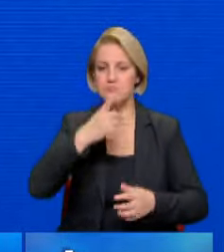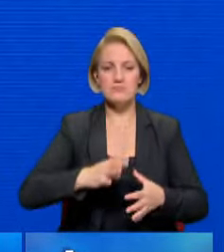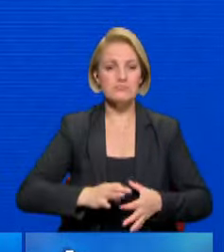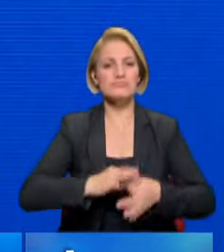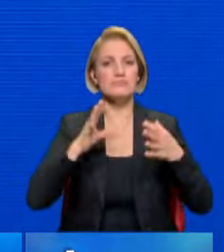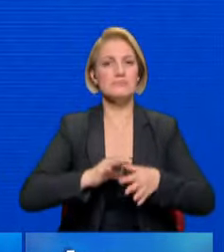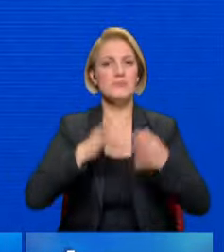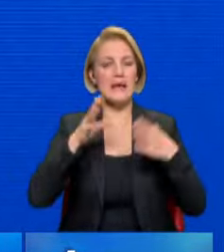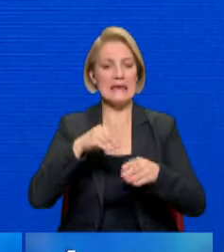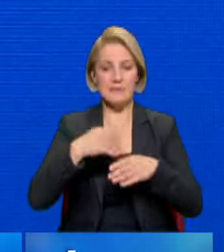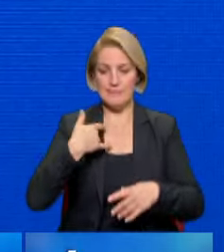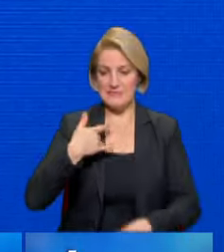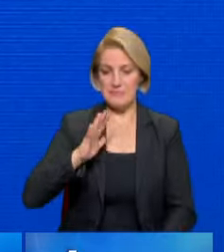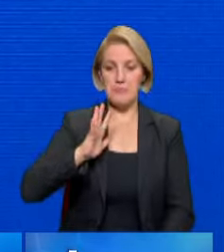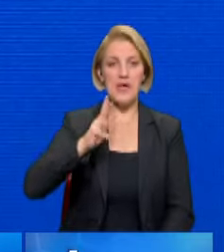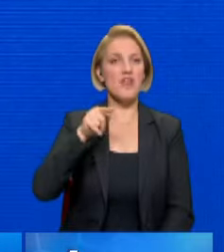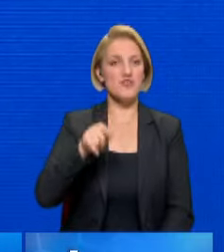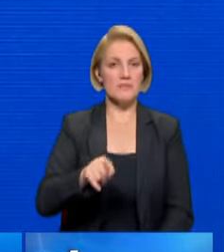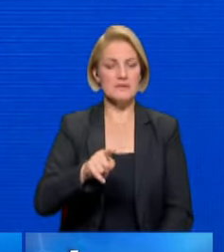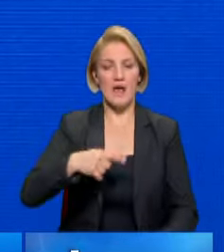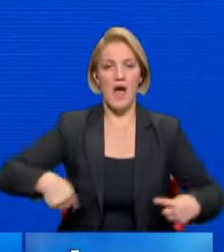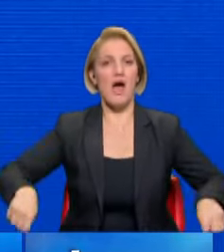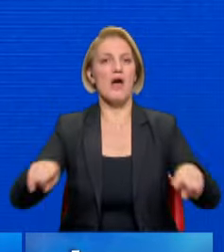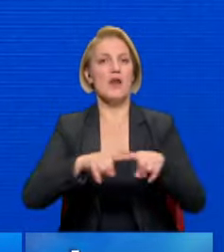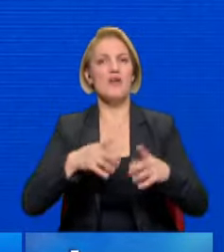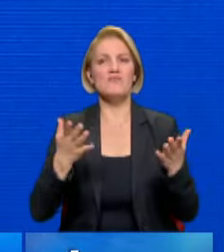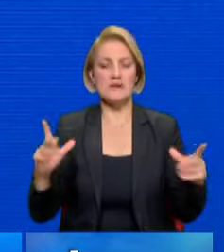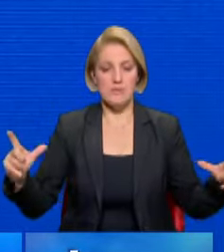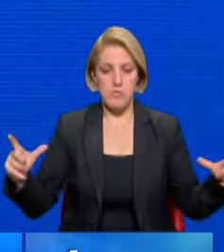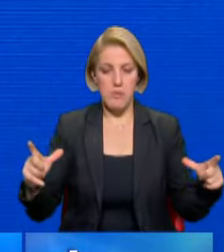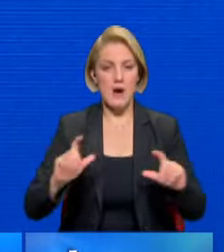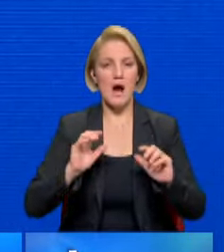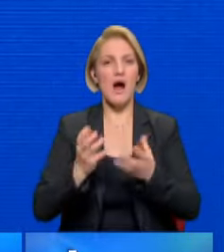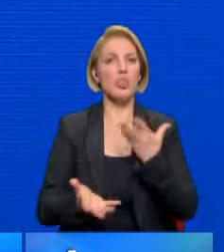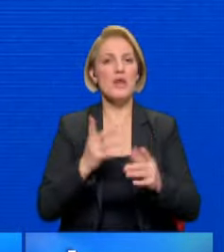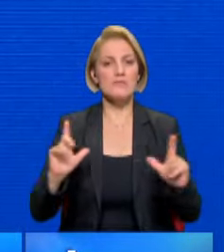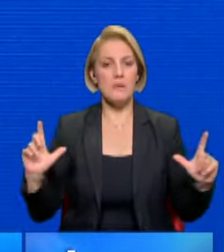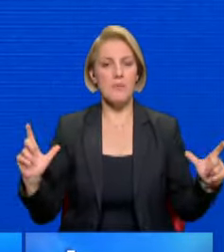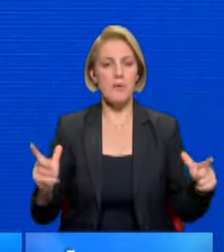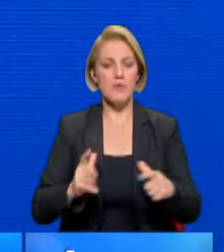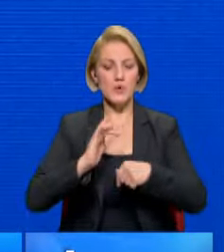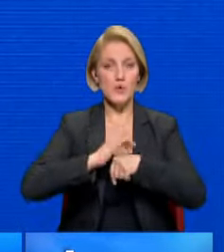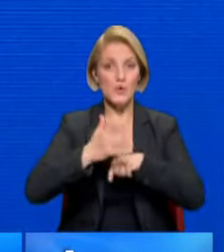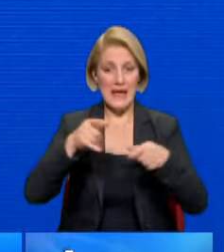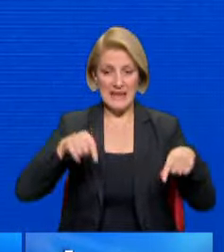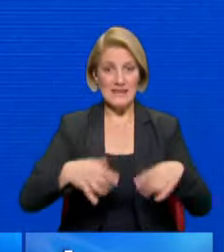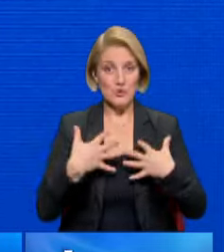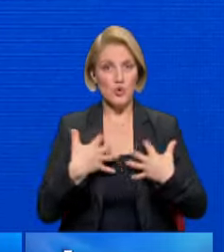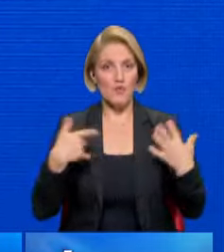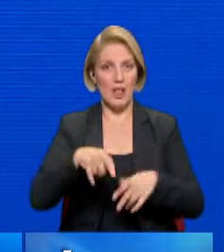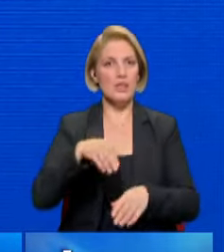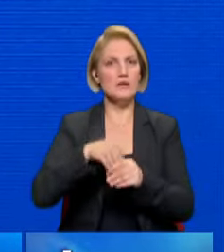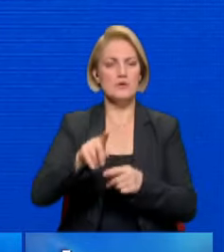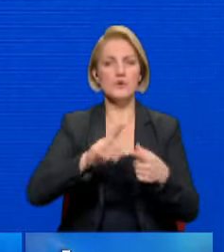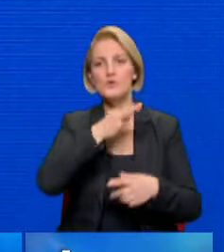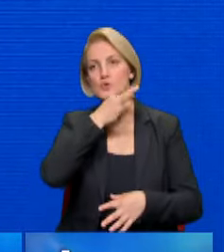üstesinden bizim geleceğimize, etrafı ateş çemberiyle kuşatılmış ülkemizin güvenliğini